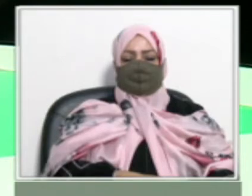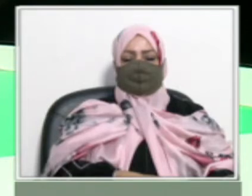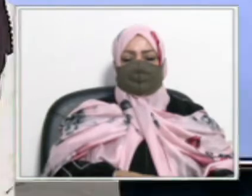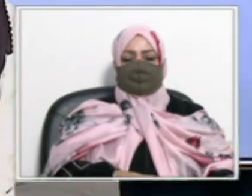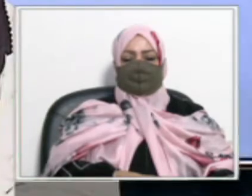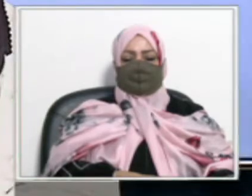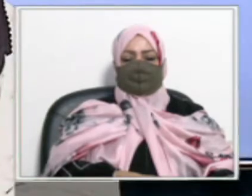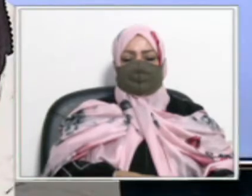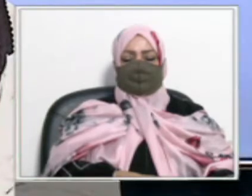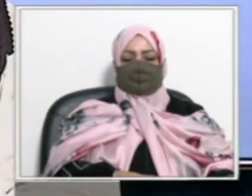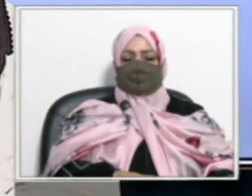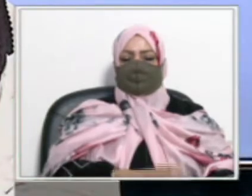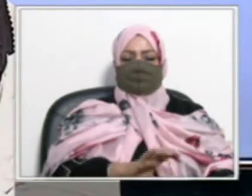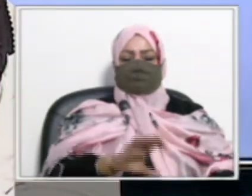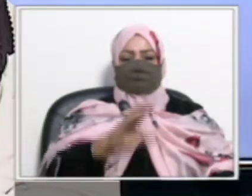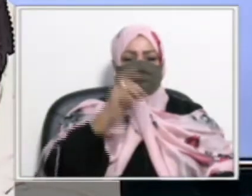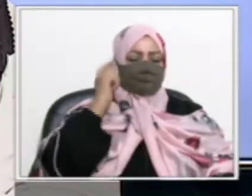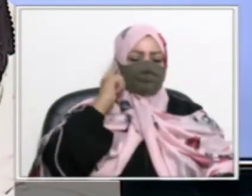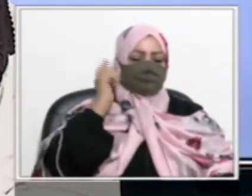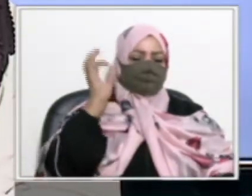بارك الله فيك. معنا متصل.